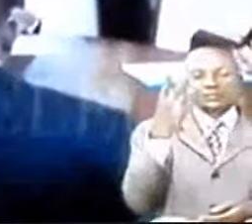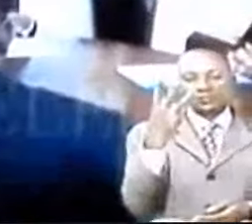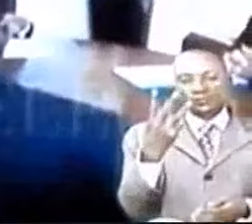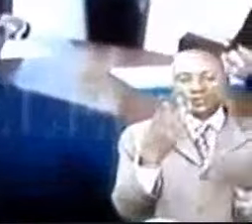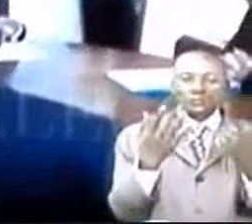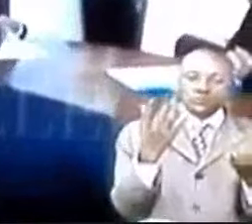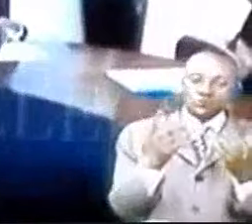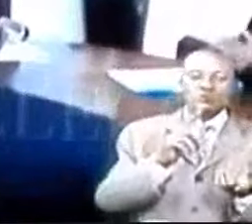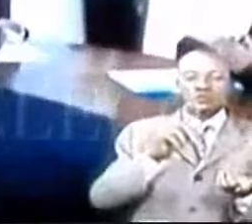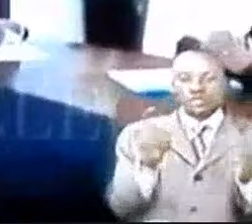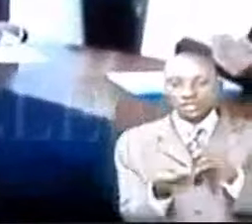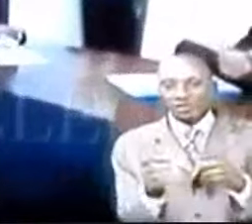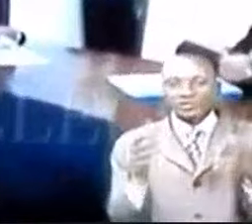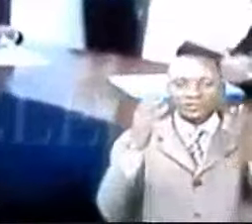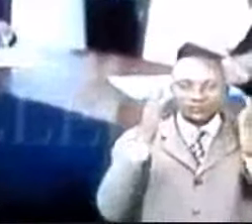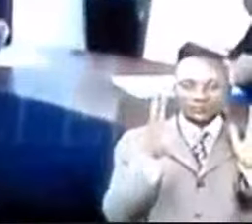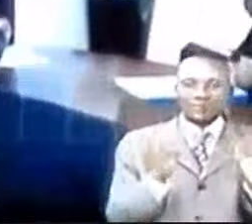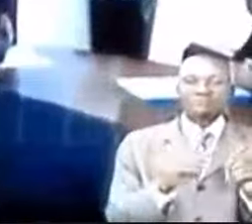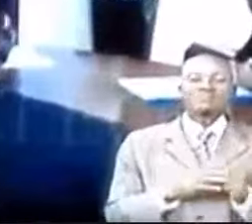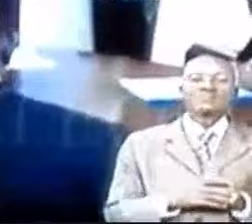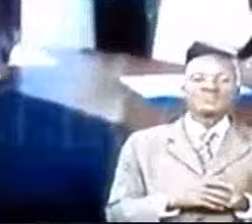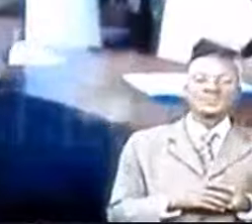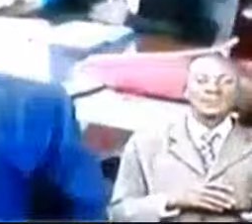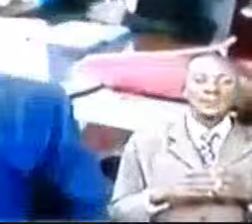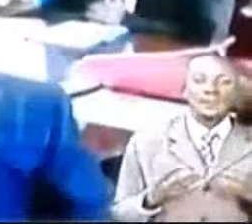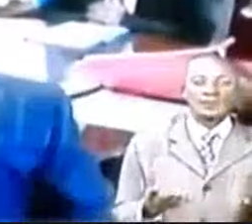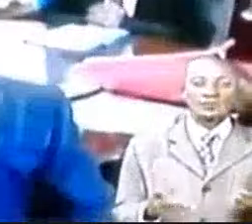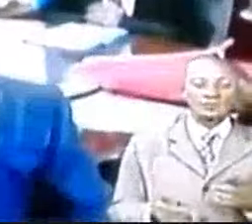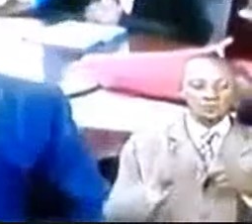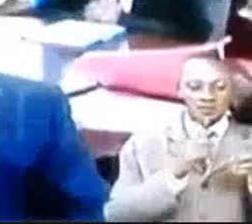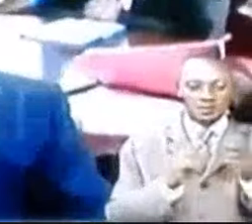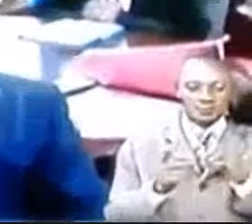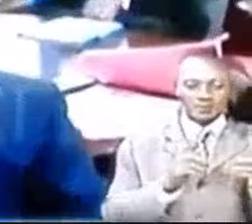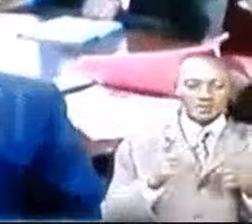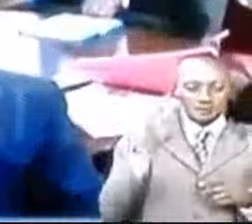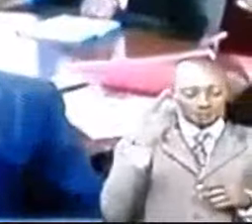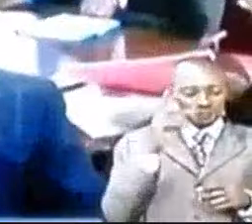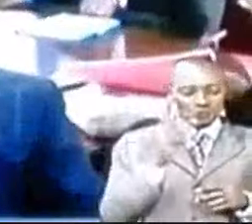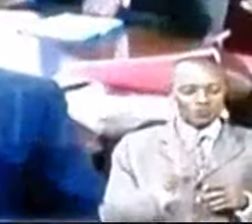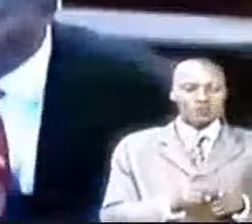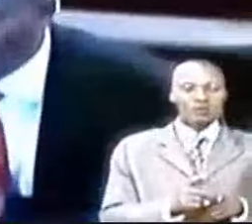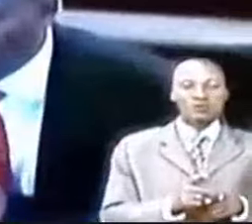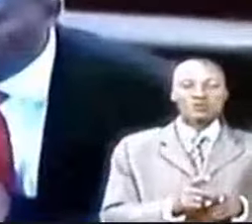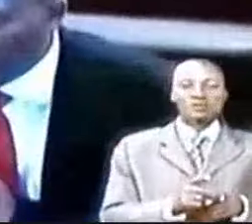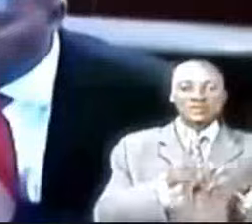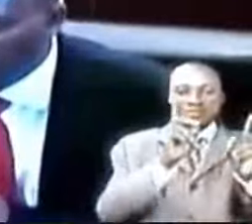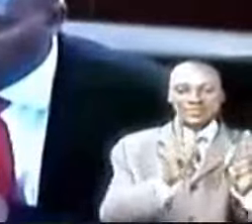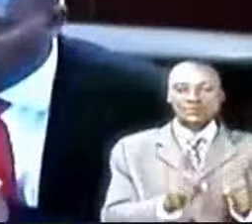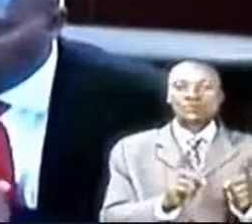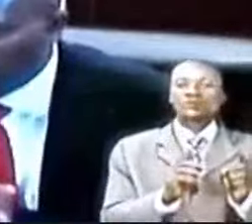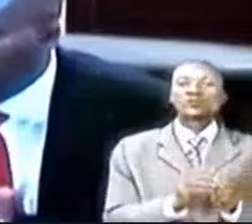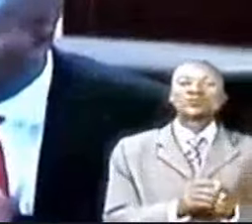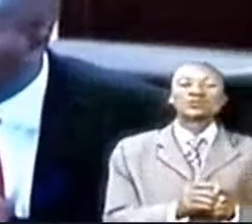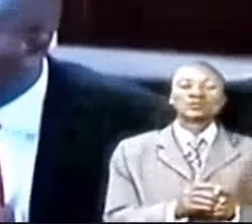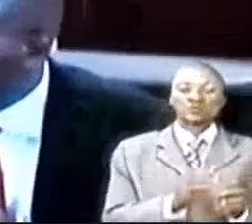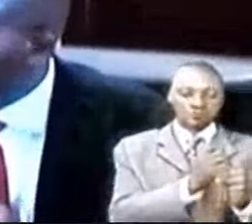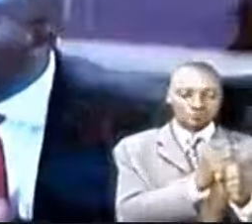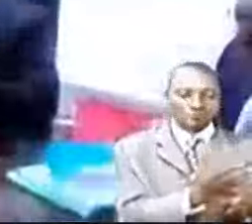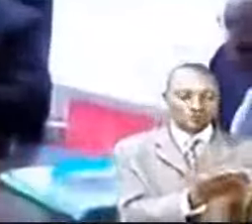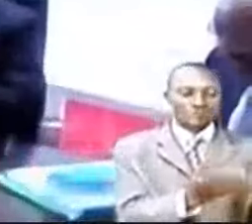variation. Il a été abordé la question de mise à disposition de devises